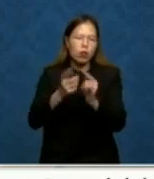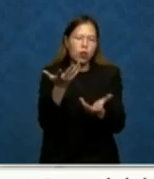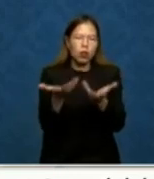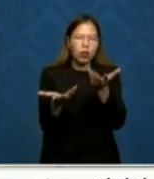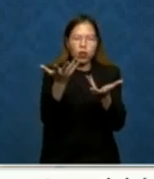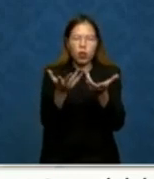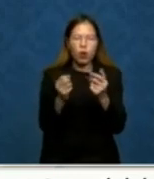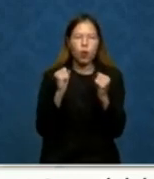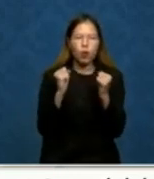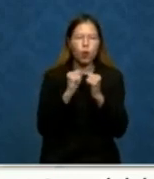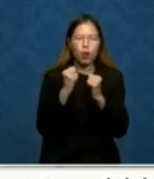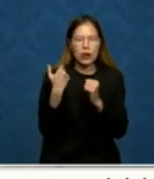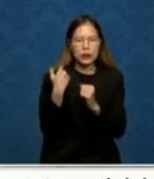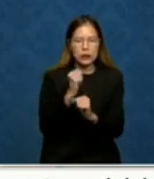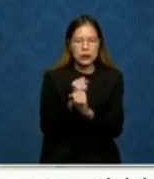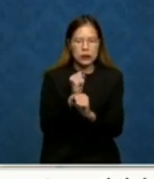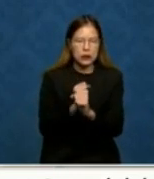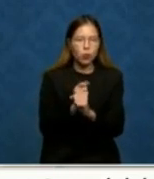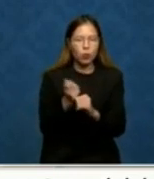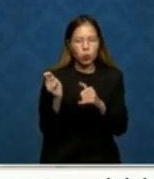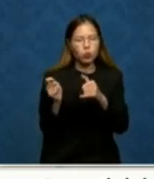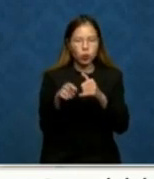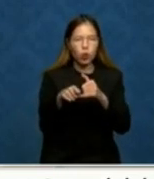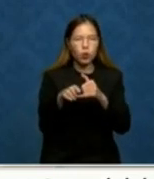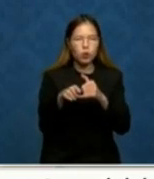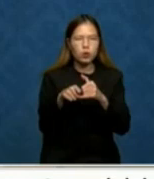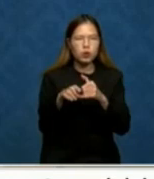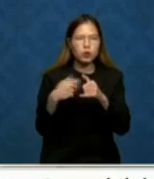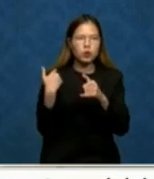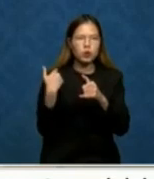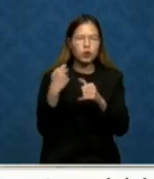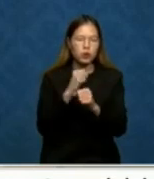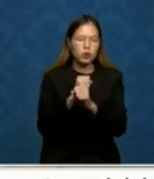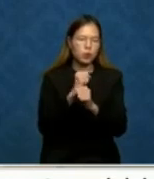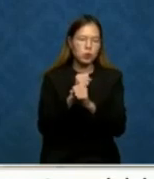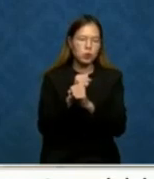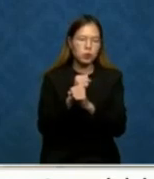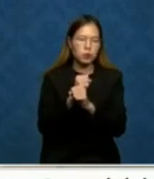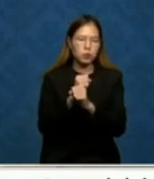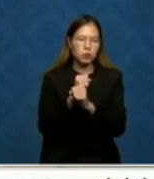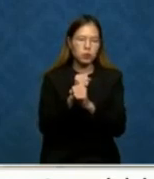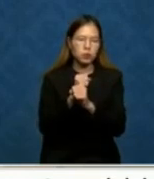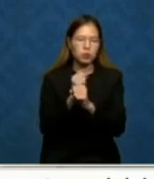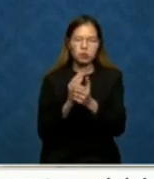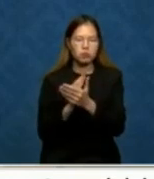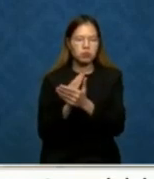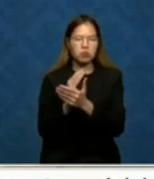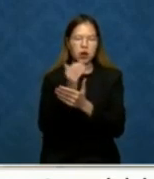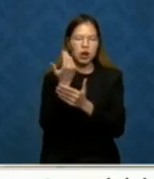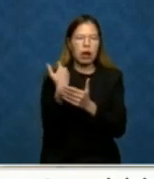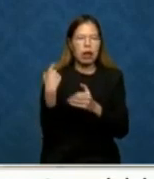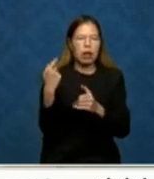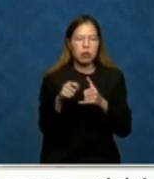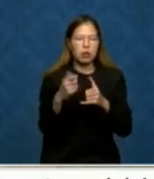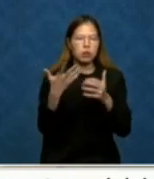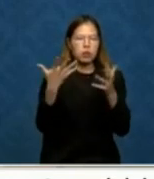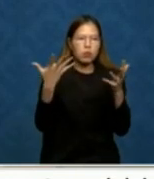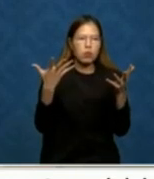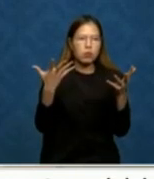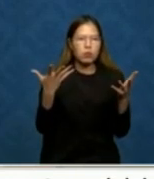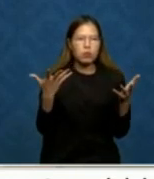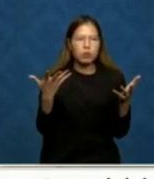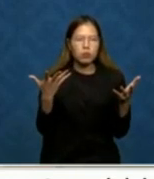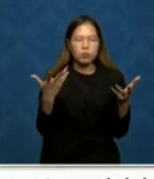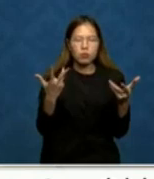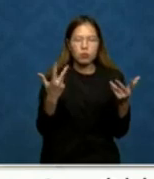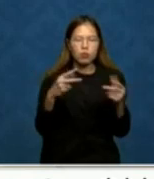ากลัวมากกว่าการกำหนดโทษที่สูงแล้วเขาสามารถเอาตัวรอดได้เพราะฉะนั้นเรื่องนี้ก็อยากจะฝากครับให้กรรมาธิการ